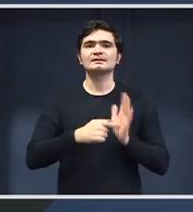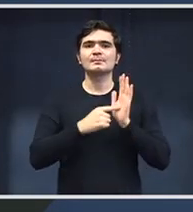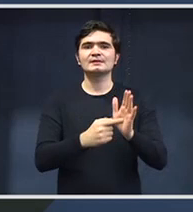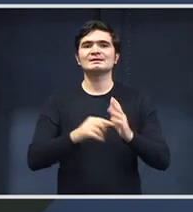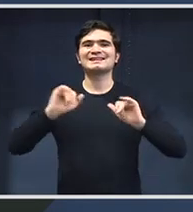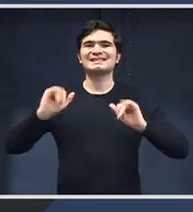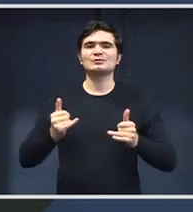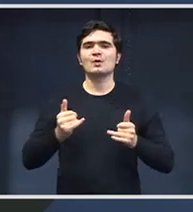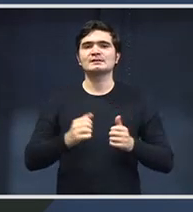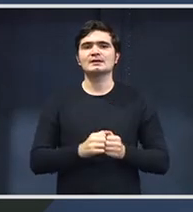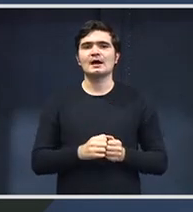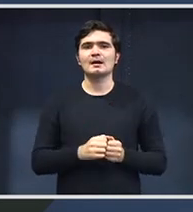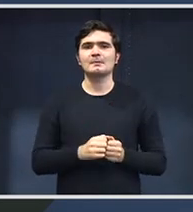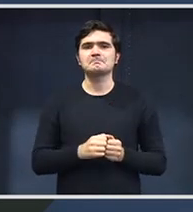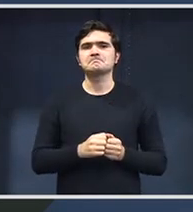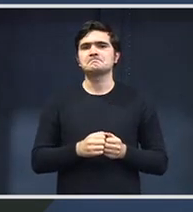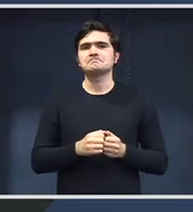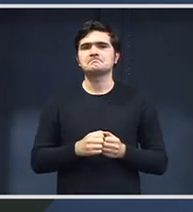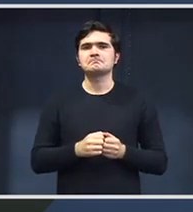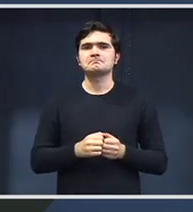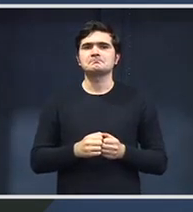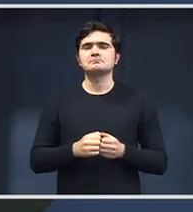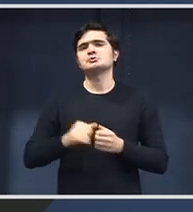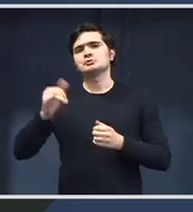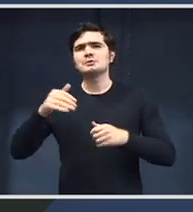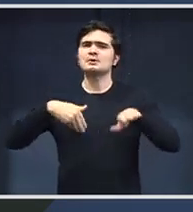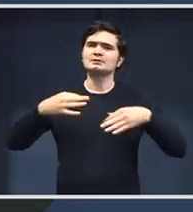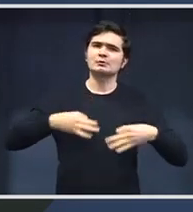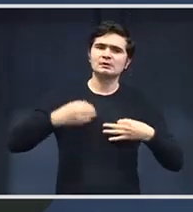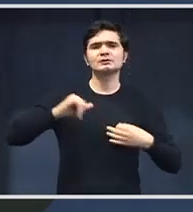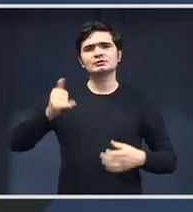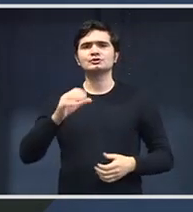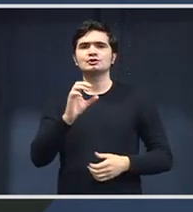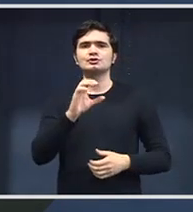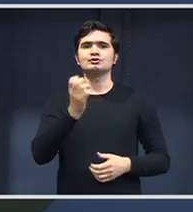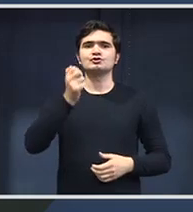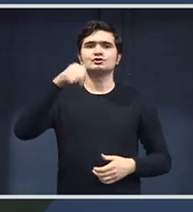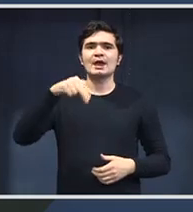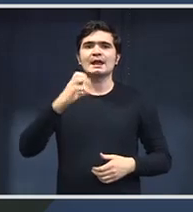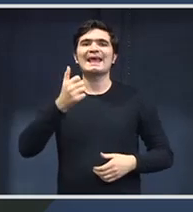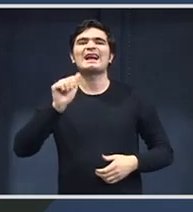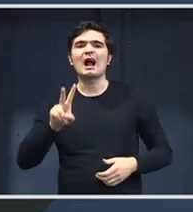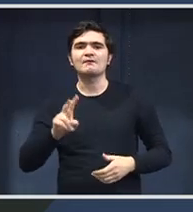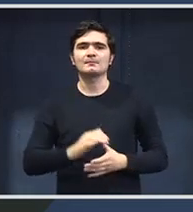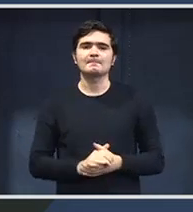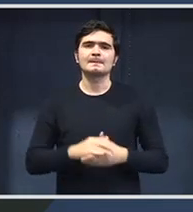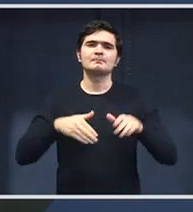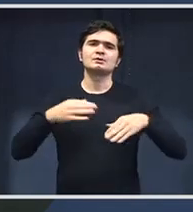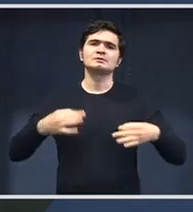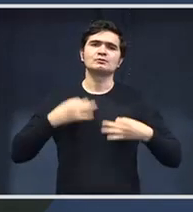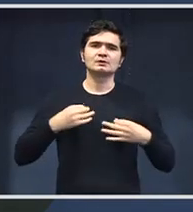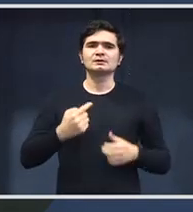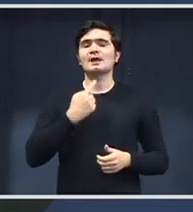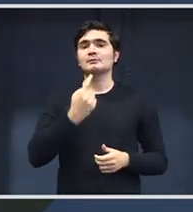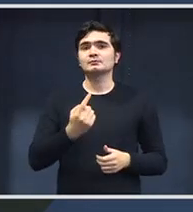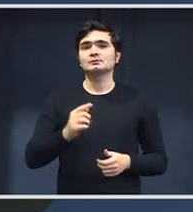situația cum Ministerul Sănătății, dar și CNK împreună să prezinte. Ministerul Sănătății, am spus